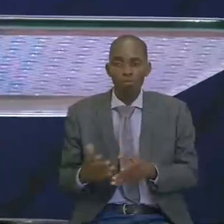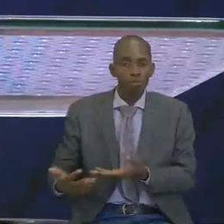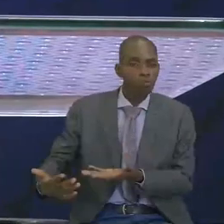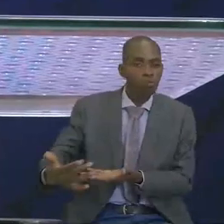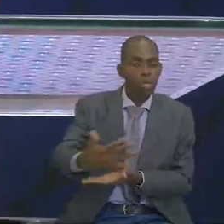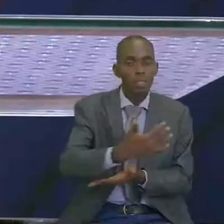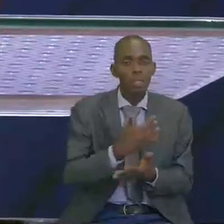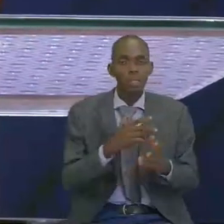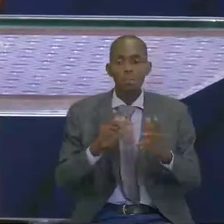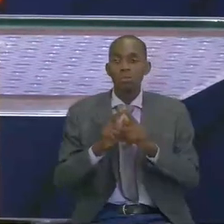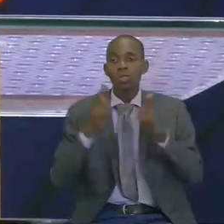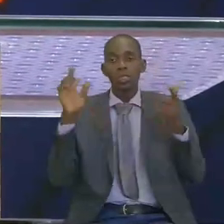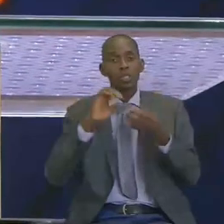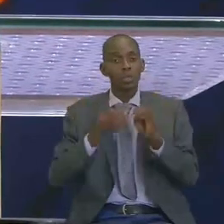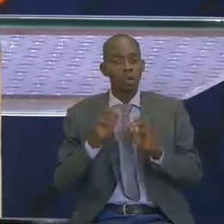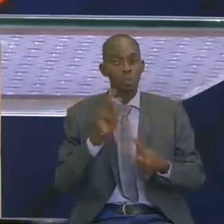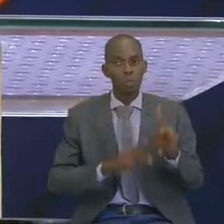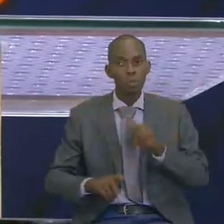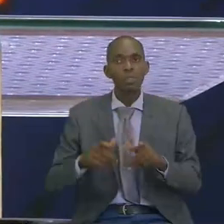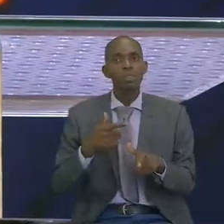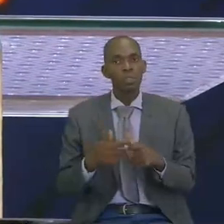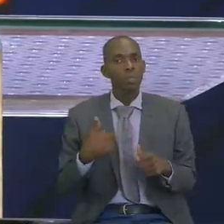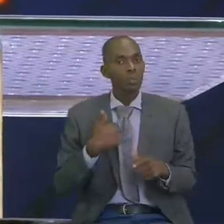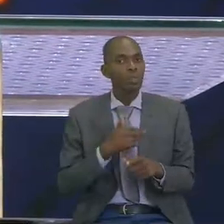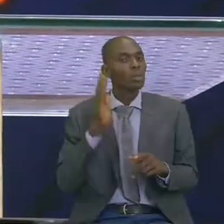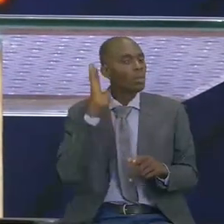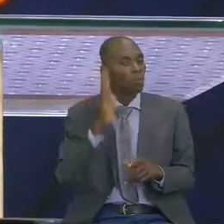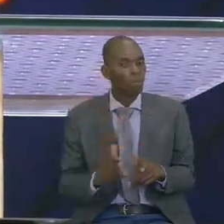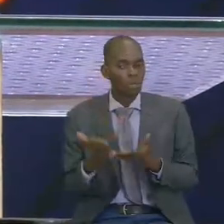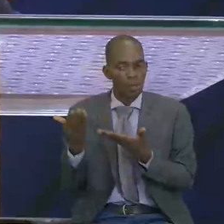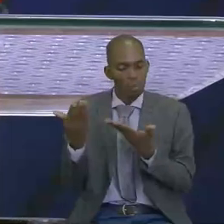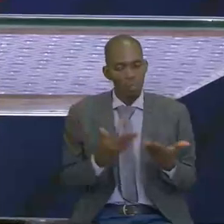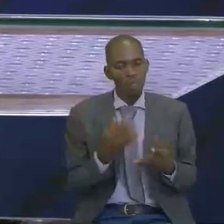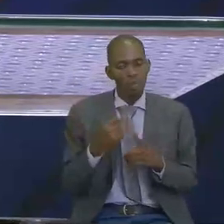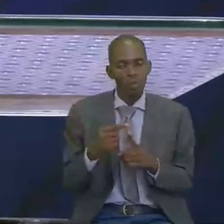rassembler les nombres, non. On va adoucir le message pour donner aux gens ce qu'ils voudraient